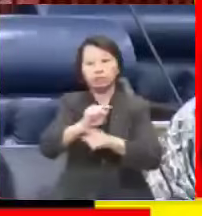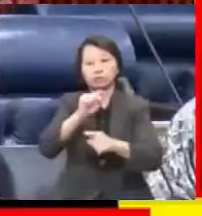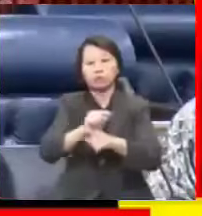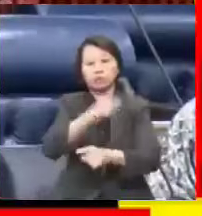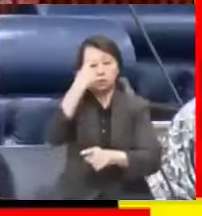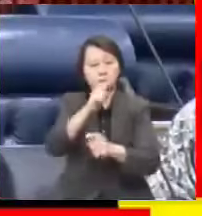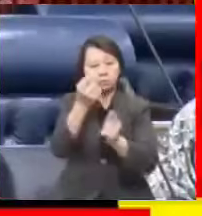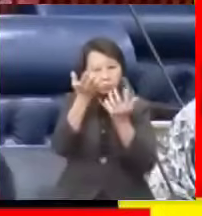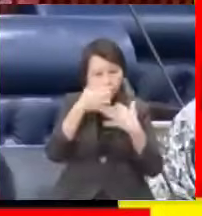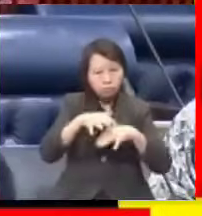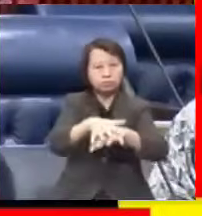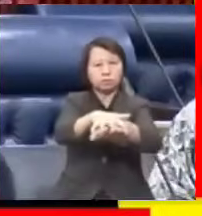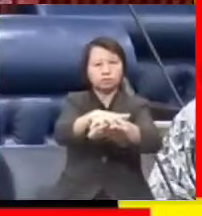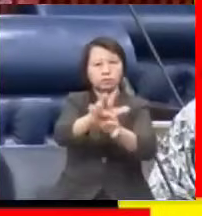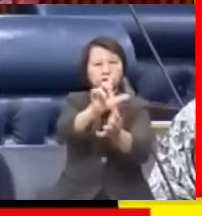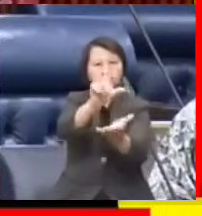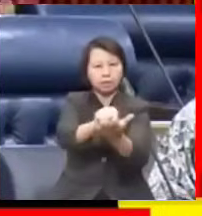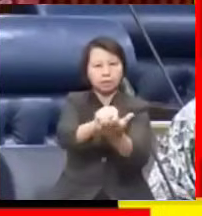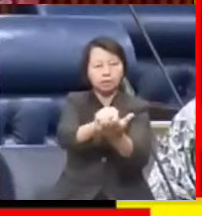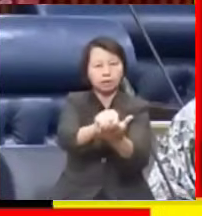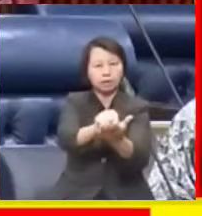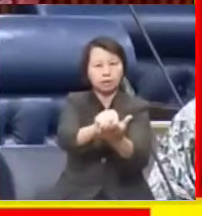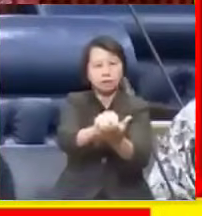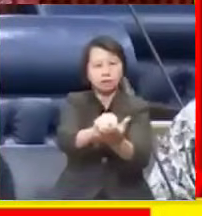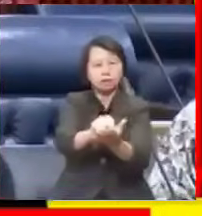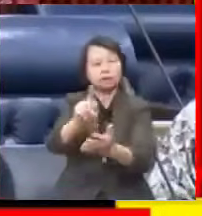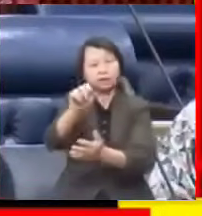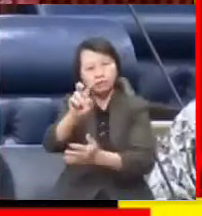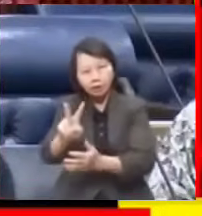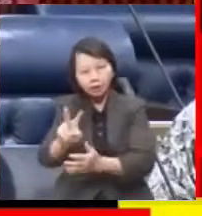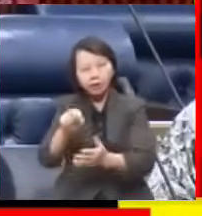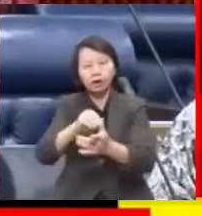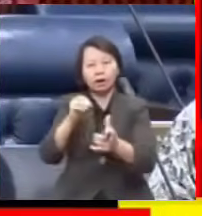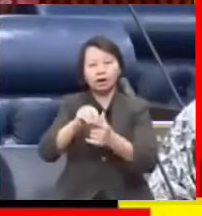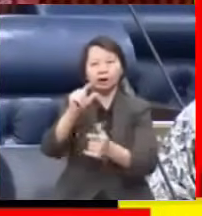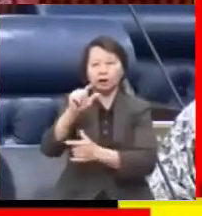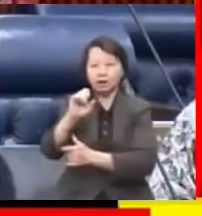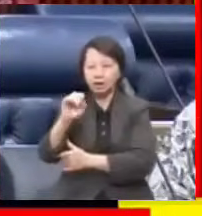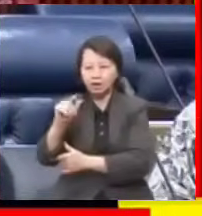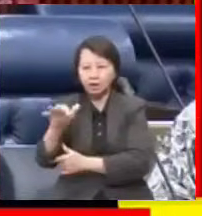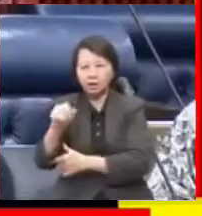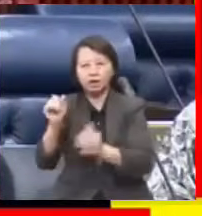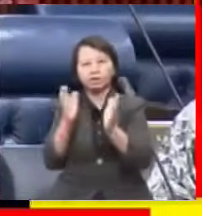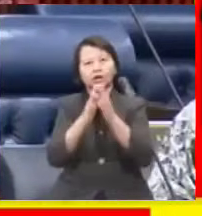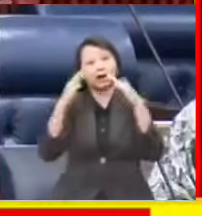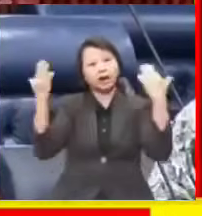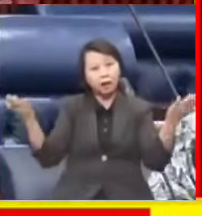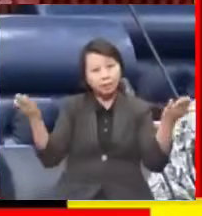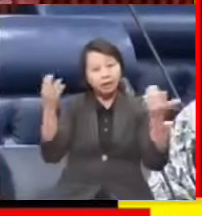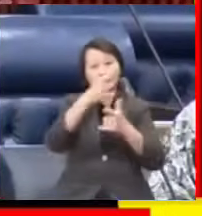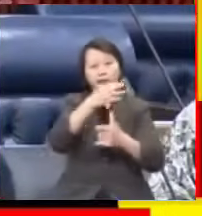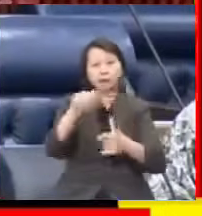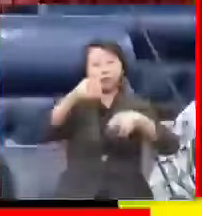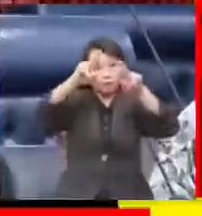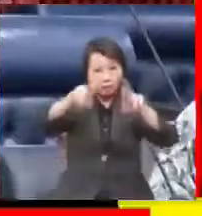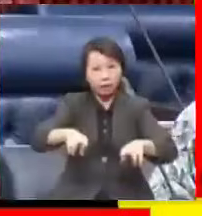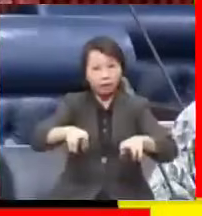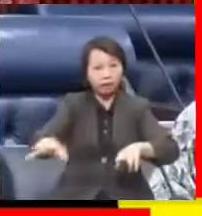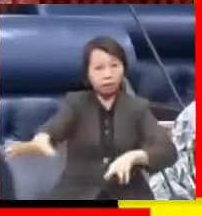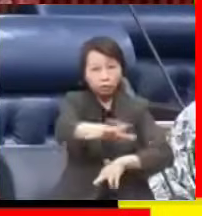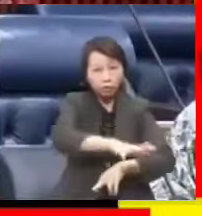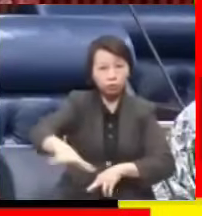untuk menggembling media, arus perdana ke, legasi ke, suara khabar ke, dan rakyat